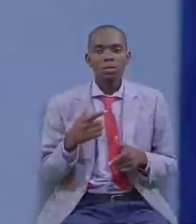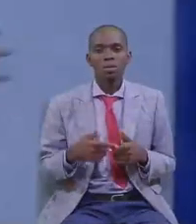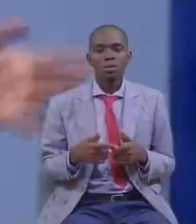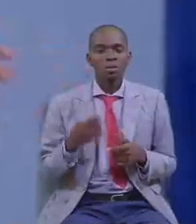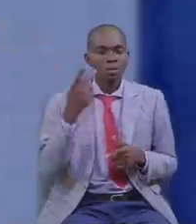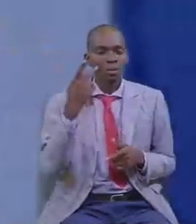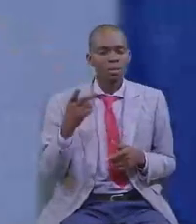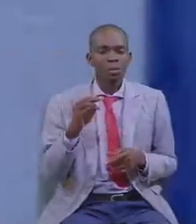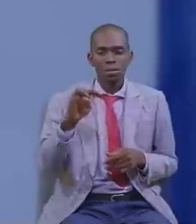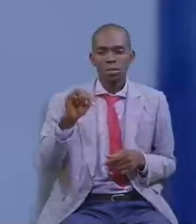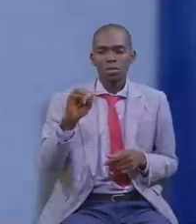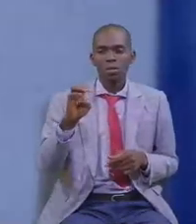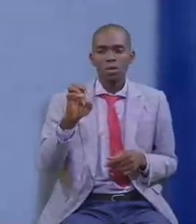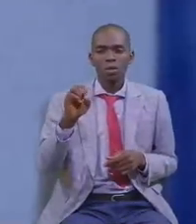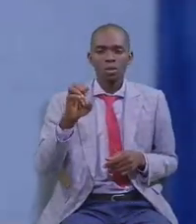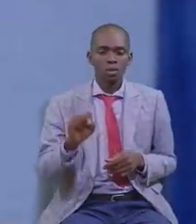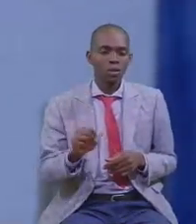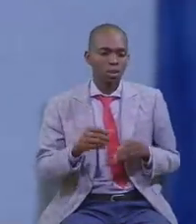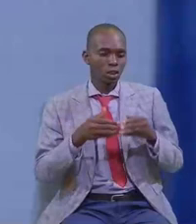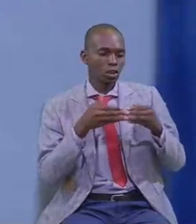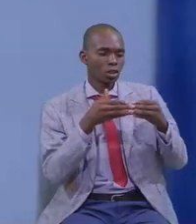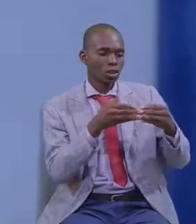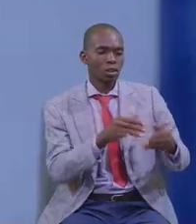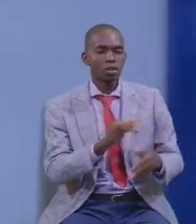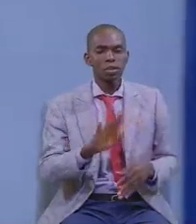Voyons Moïse conduisant les enfants d'Israël.